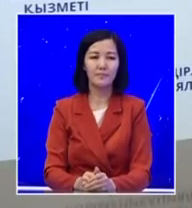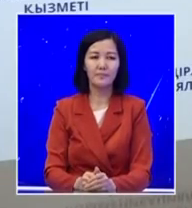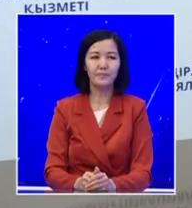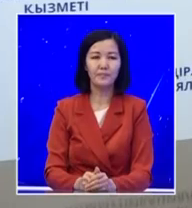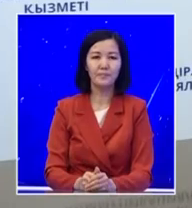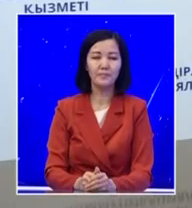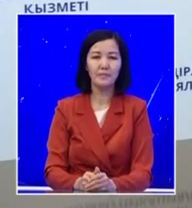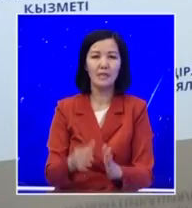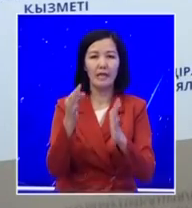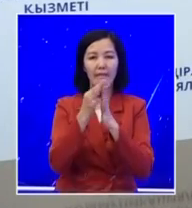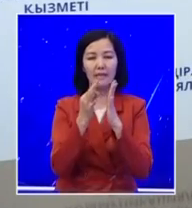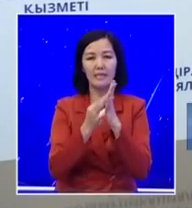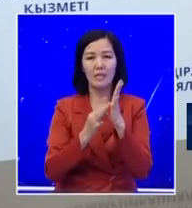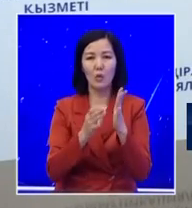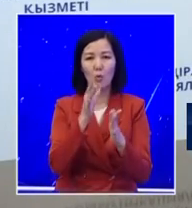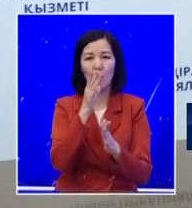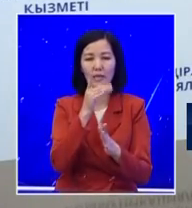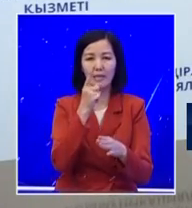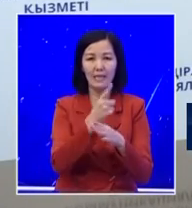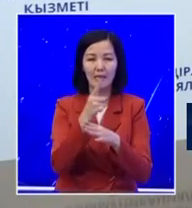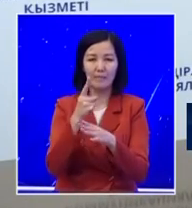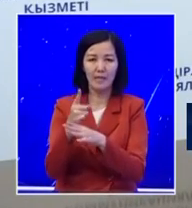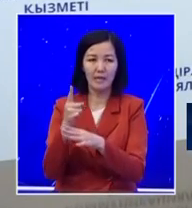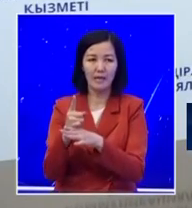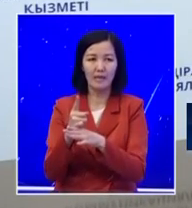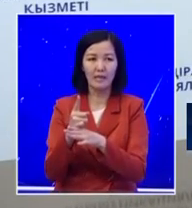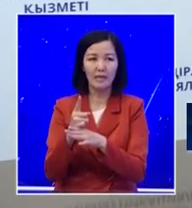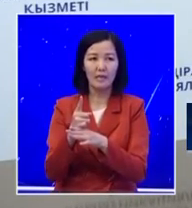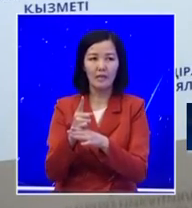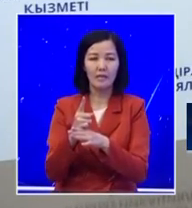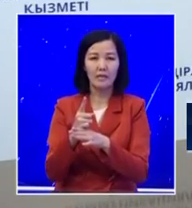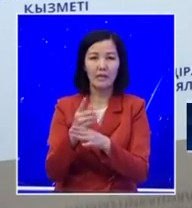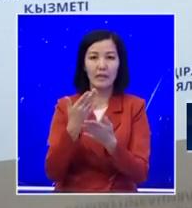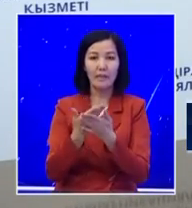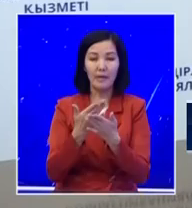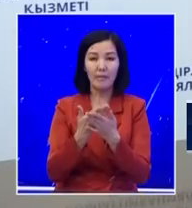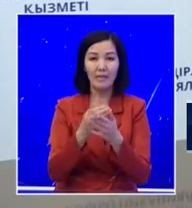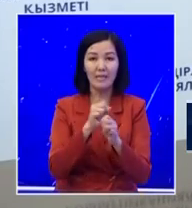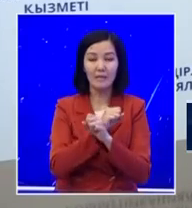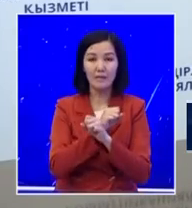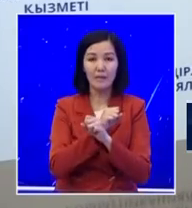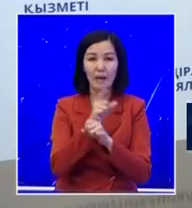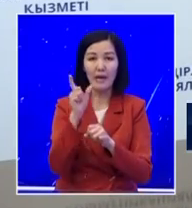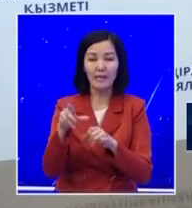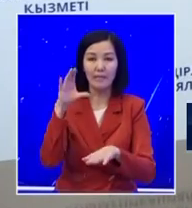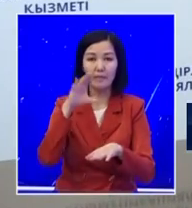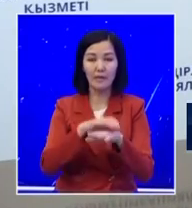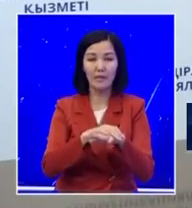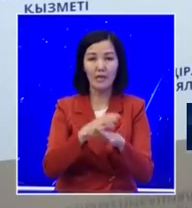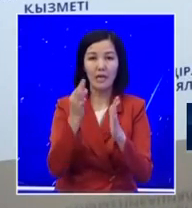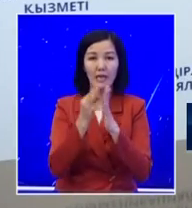қатаң. Тестілеу уақытында тыйым салынған заттармен бала анықталатын болса, ол балада тесттің